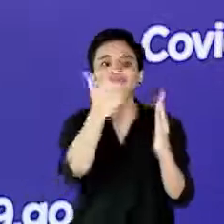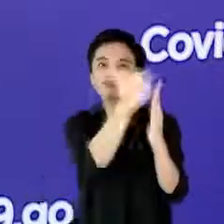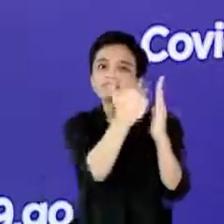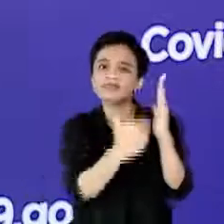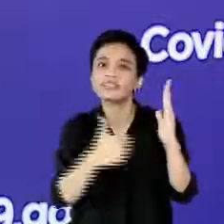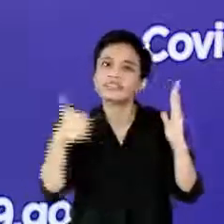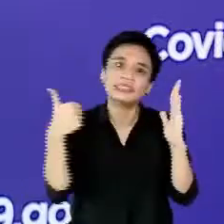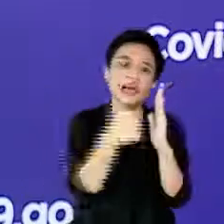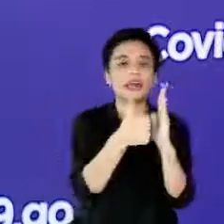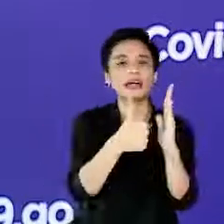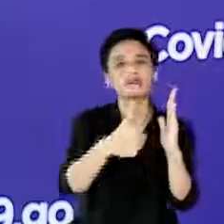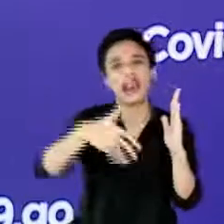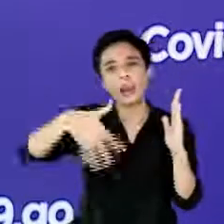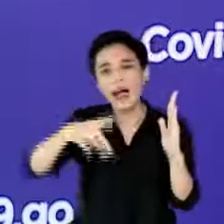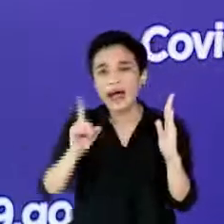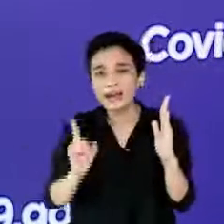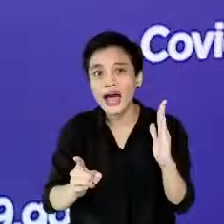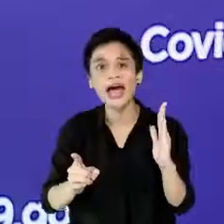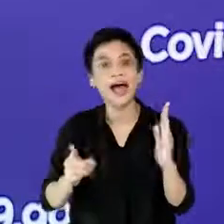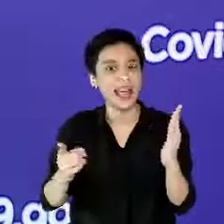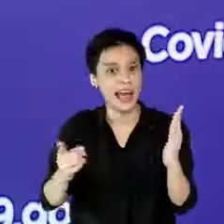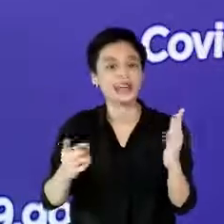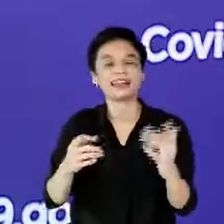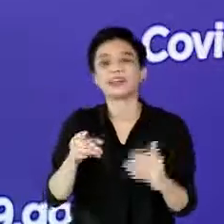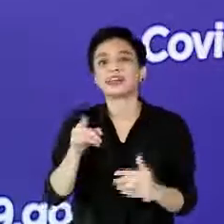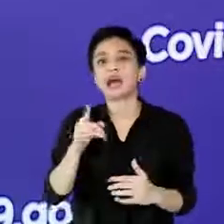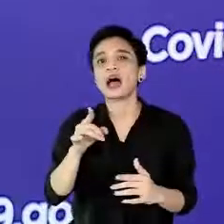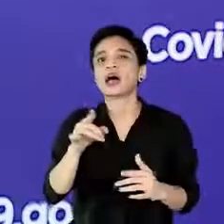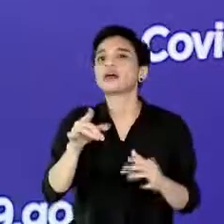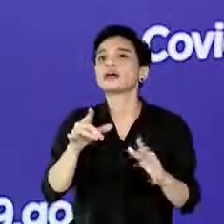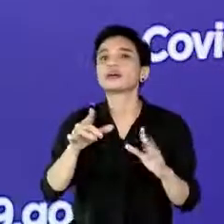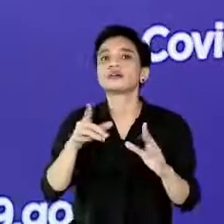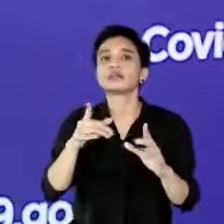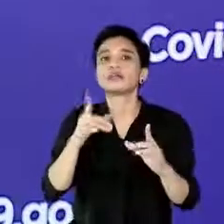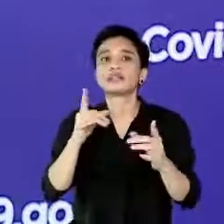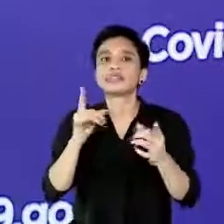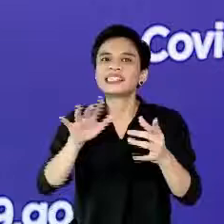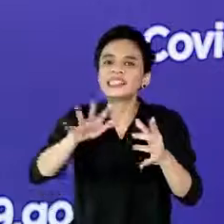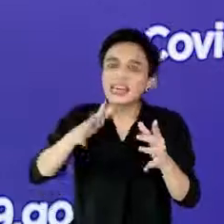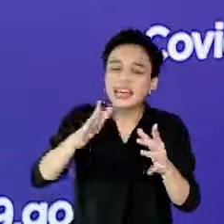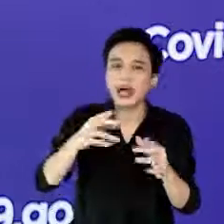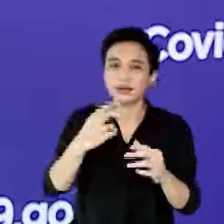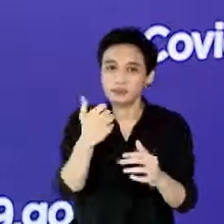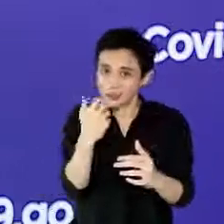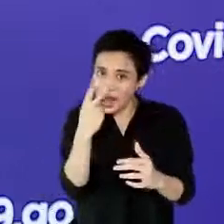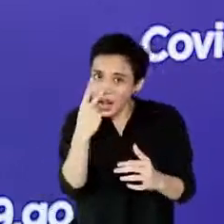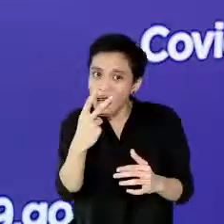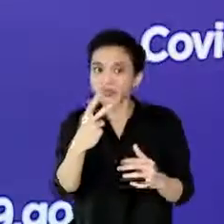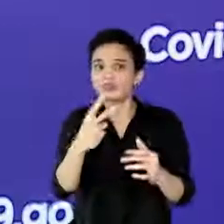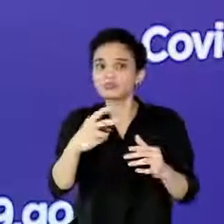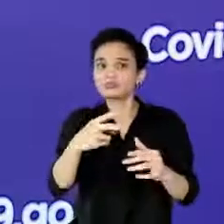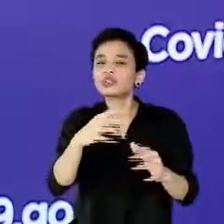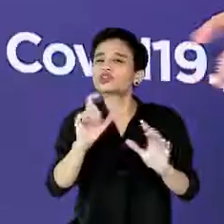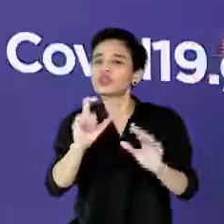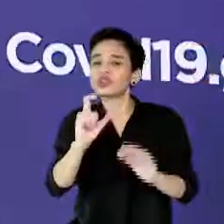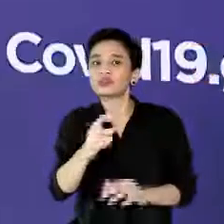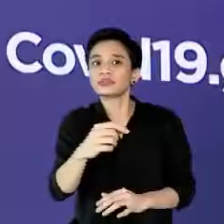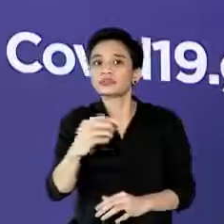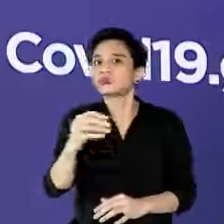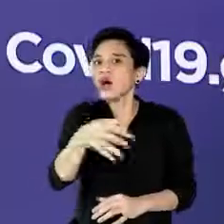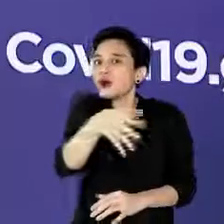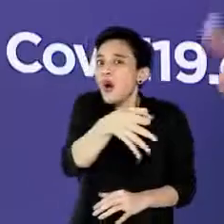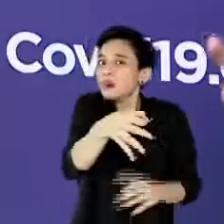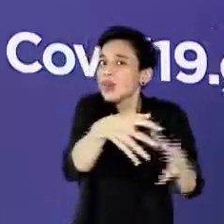dan peningkatan positif istirahatnya seperti apa Apakah pola-pola ini bisa sudah mulai dipetakan misalnya warga kota